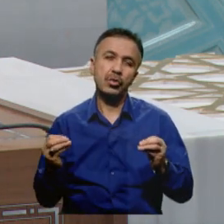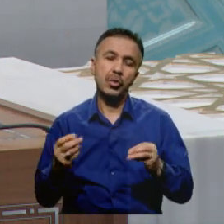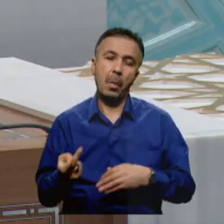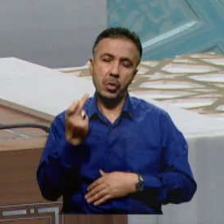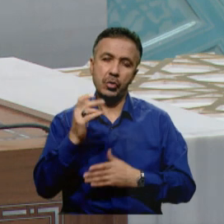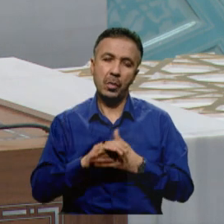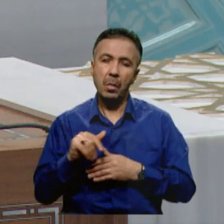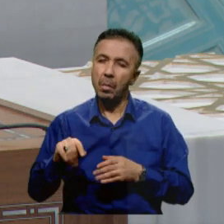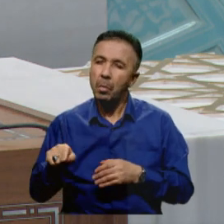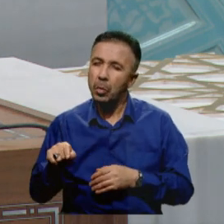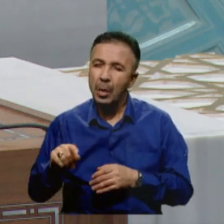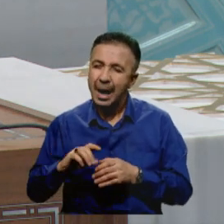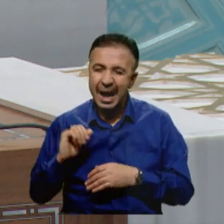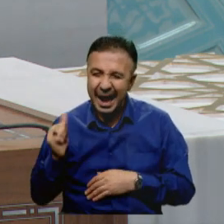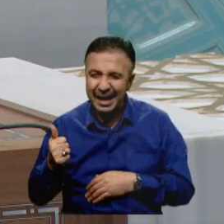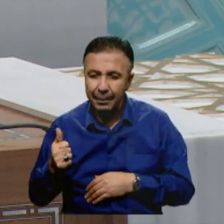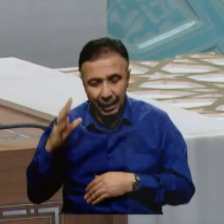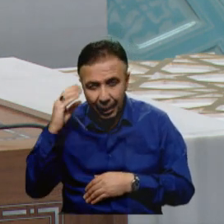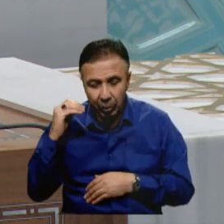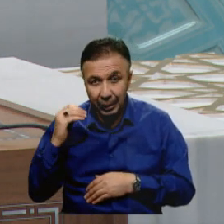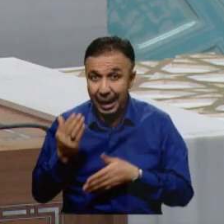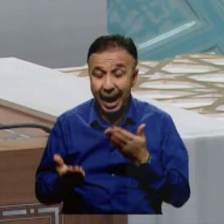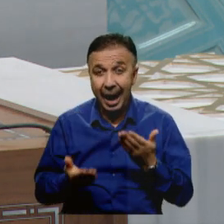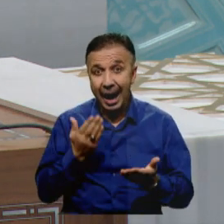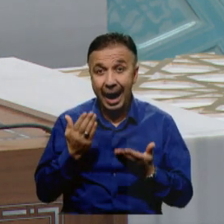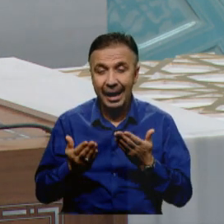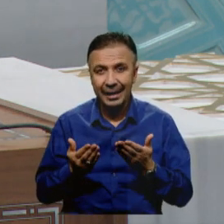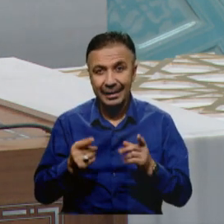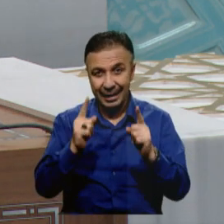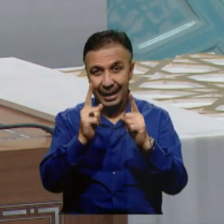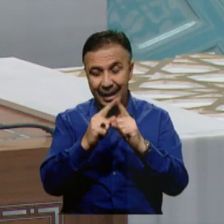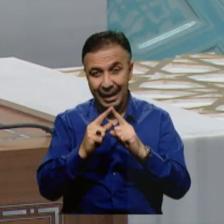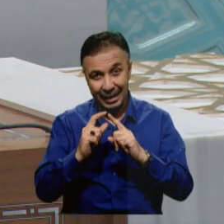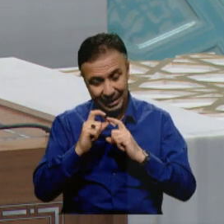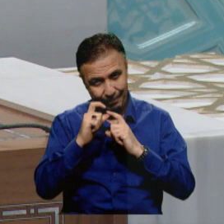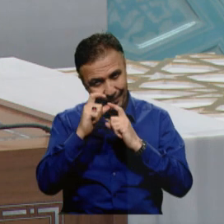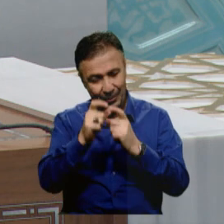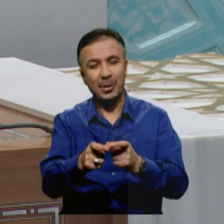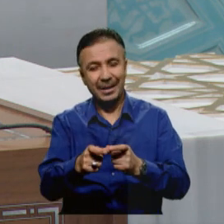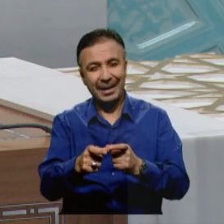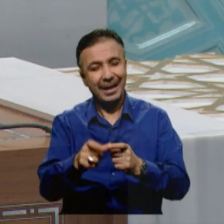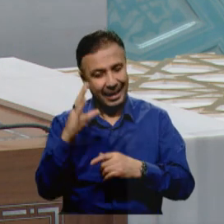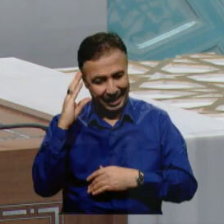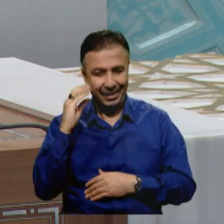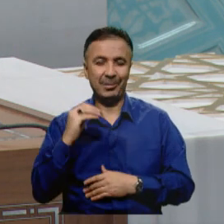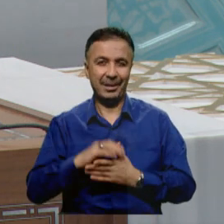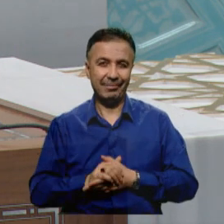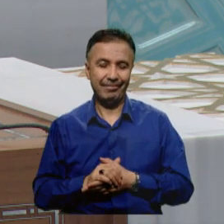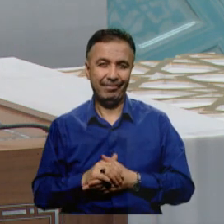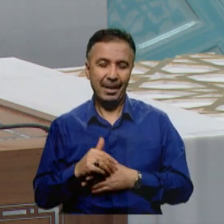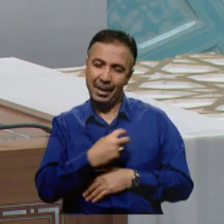anlıyorlar? Ebedi alemde hayatın hesabını verirken. Onun için Efendimiz Aleyhisselatü